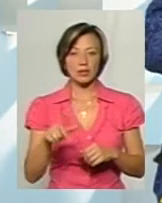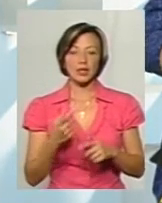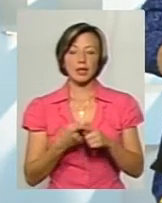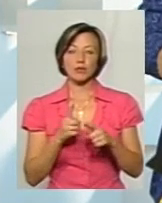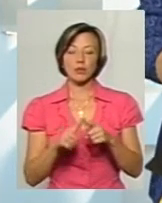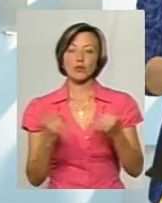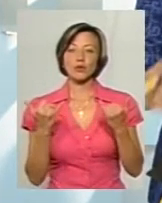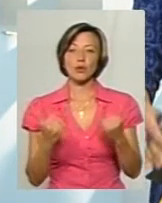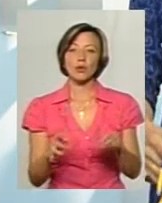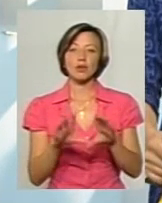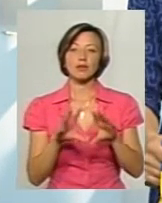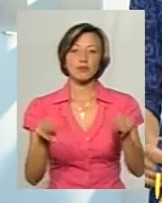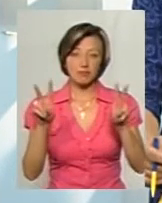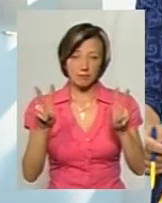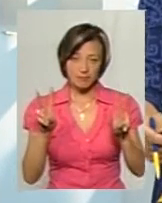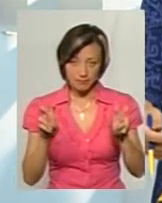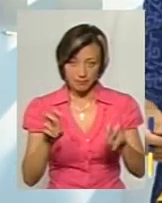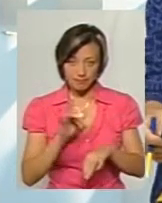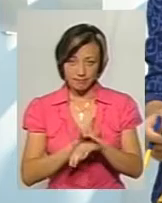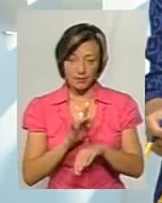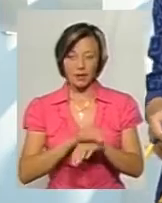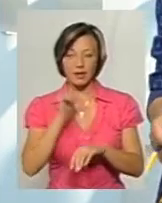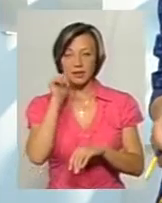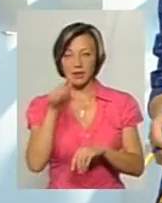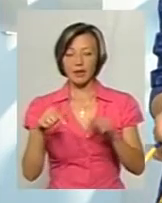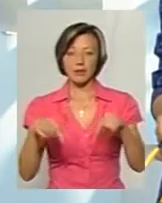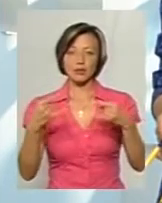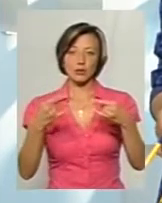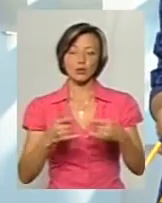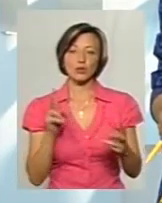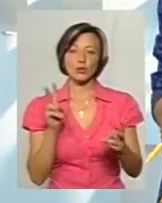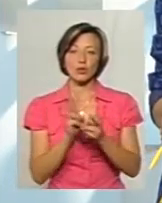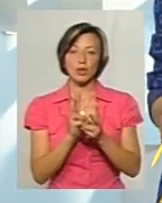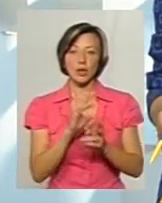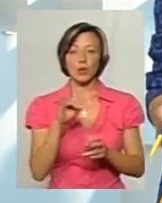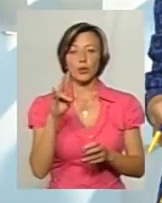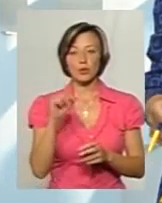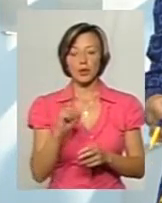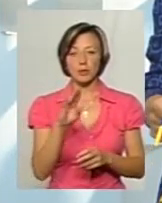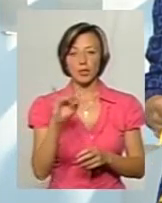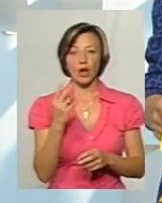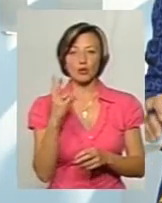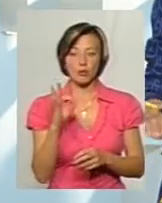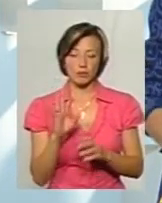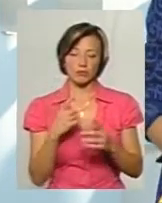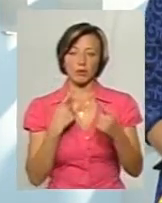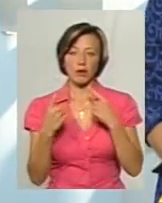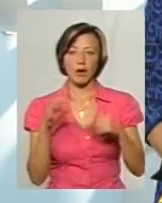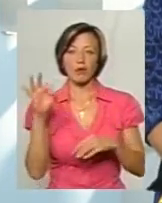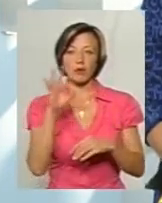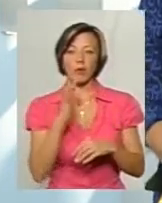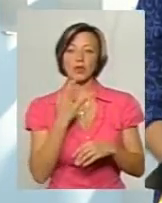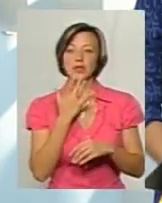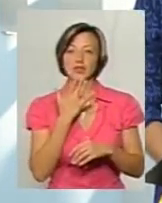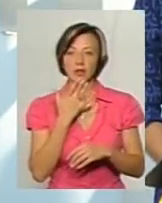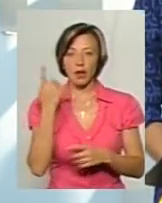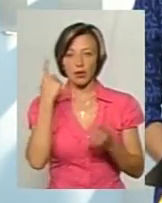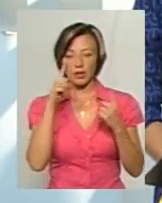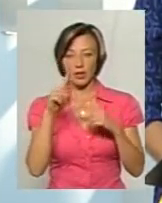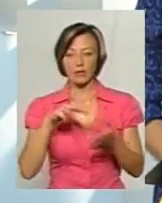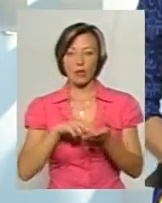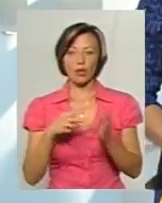цьому сьогодні наша тема вичерпана. Завтра в цій студії зустрічайте Юну Мітрашко. Вона говоритиме про національну ідею